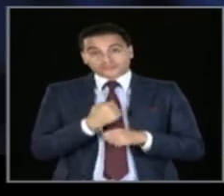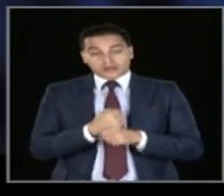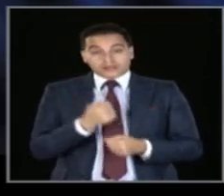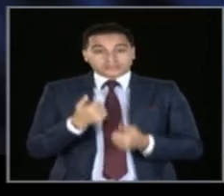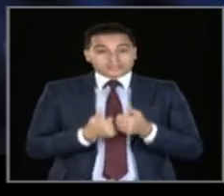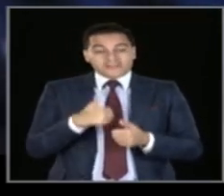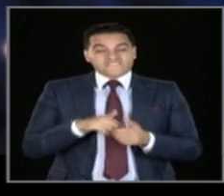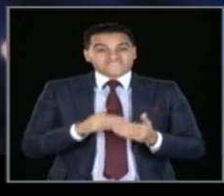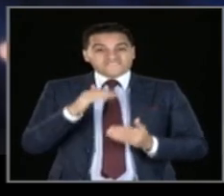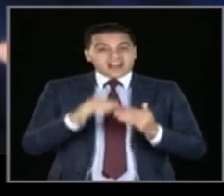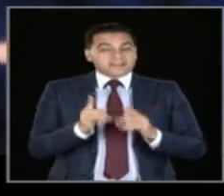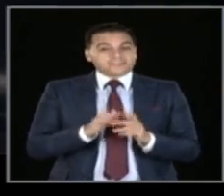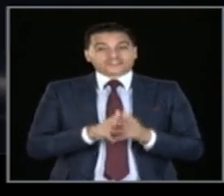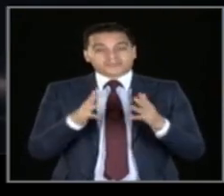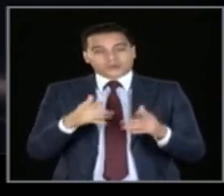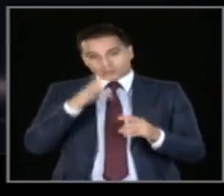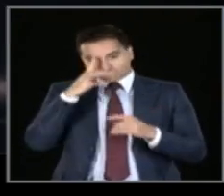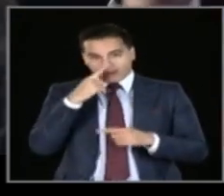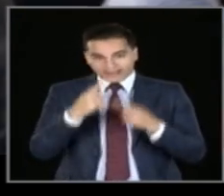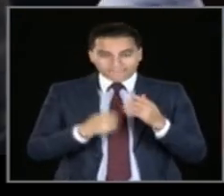فرق مش كبير وهنقدر ان احنا نكمل ونرجع.